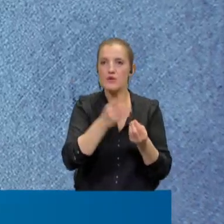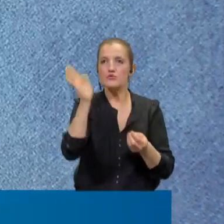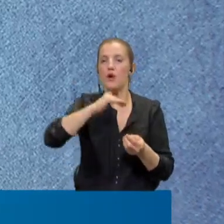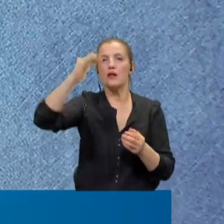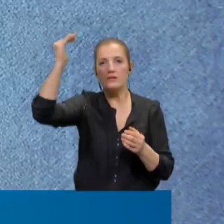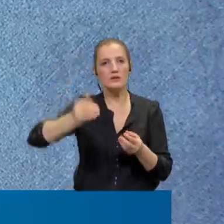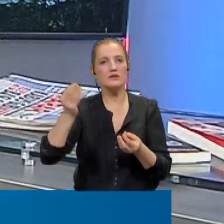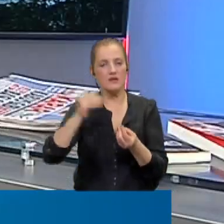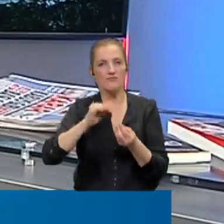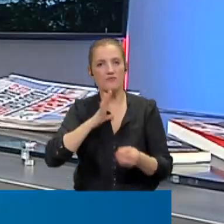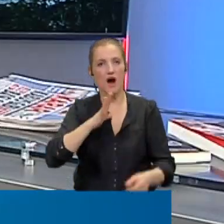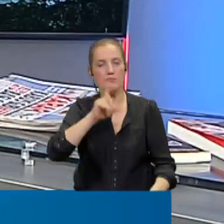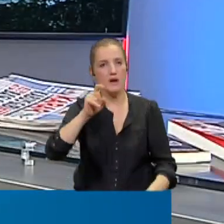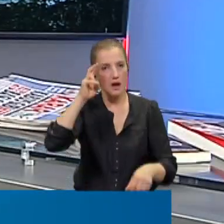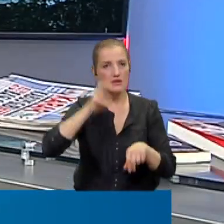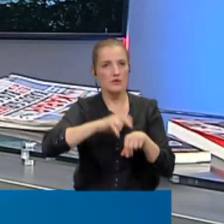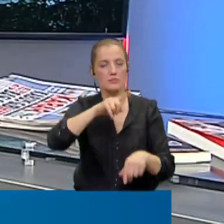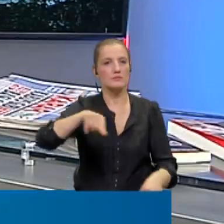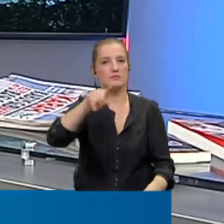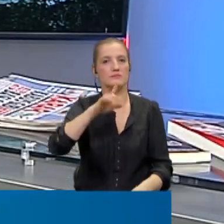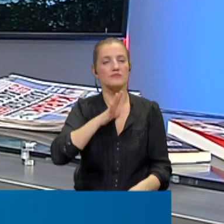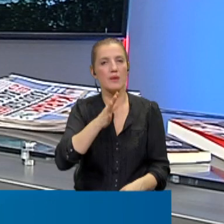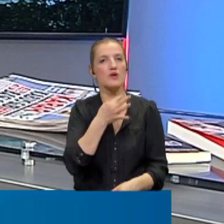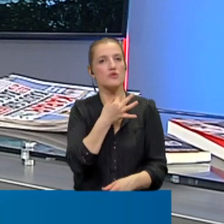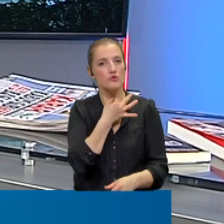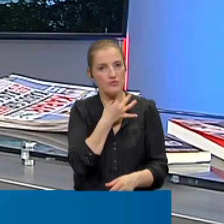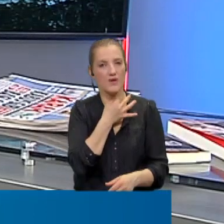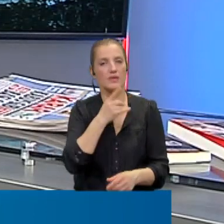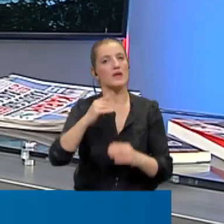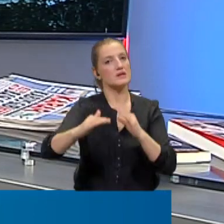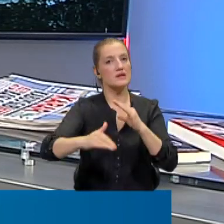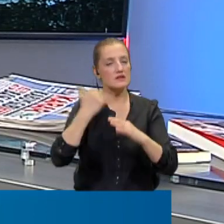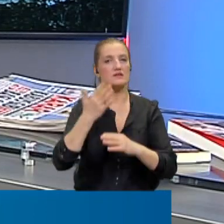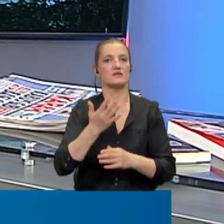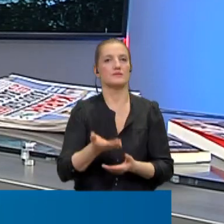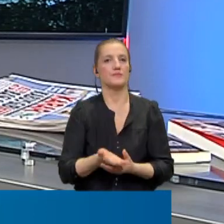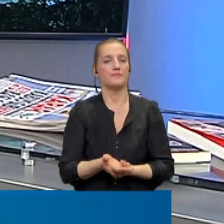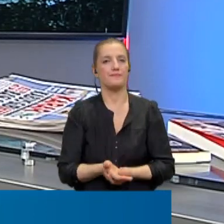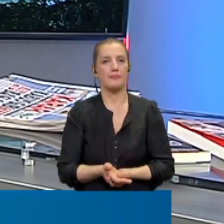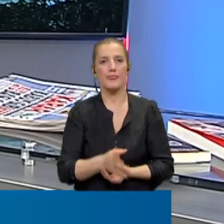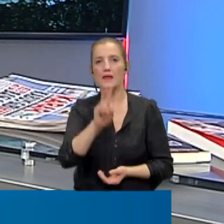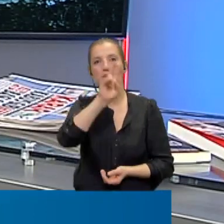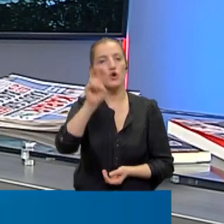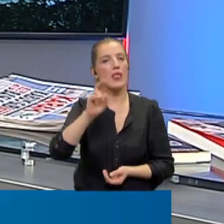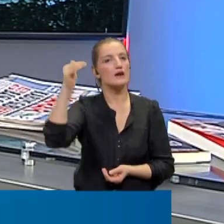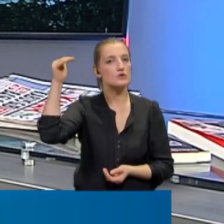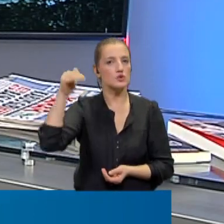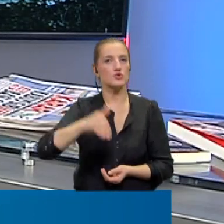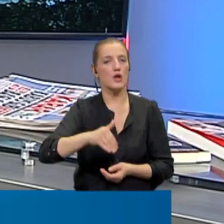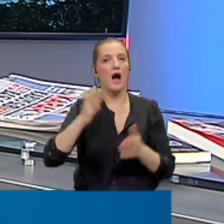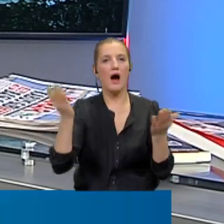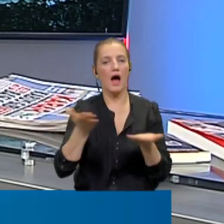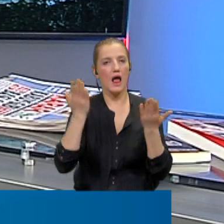aklınızda hatırladığınız öyle bir zam varsa lütfen şöyle bir yazı verin bu dolar düştü